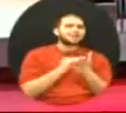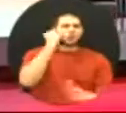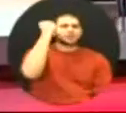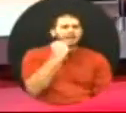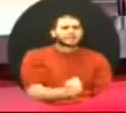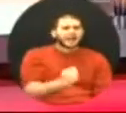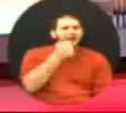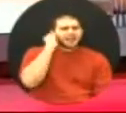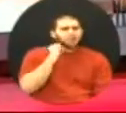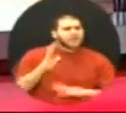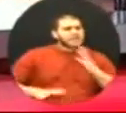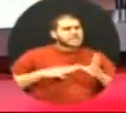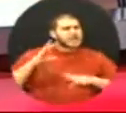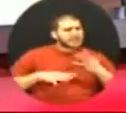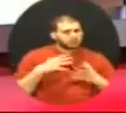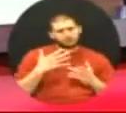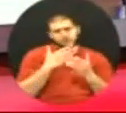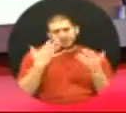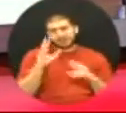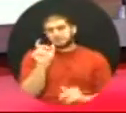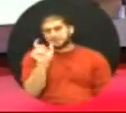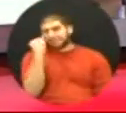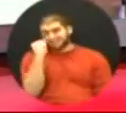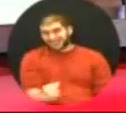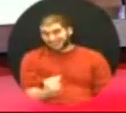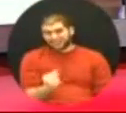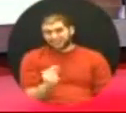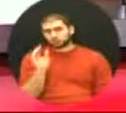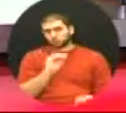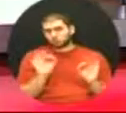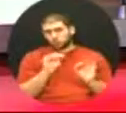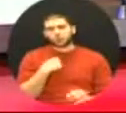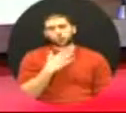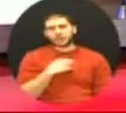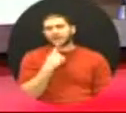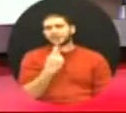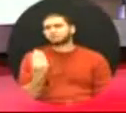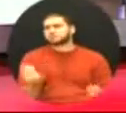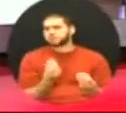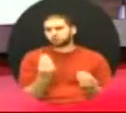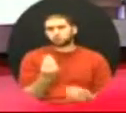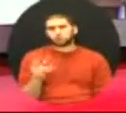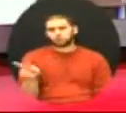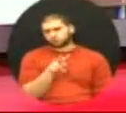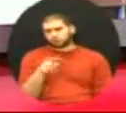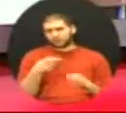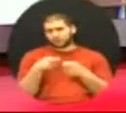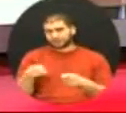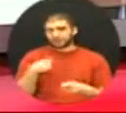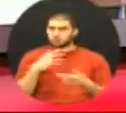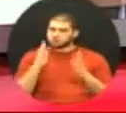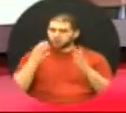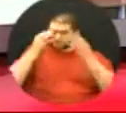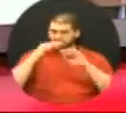אתמול מאוד כעסו, אבל אז הסתבר שגם את המילה נרצח לא השתמשו בה. אבל אני רוצה להגיד משהו, ולשני חברי הכנסת פה, שאני אגב מאוד